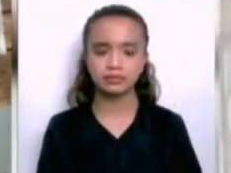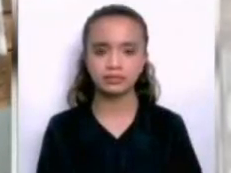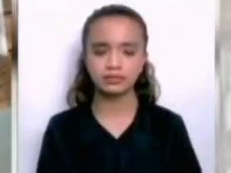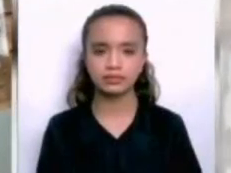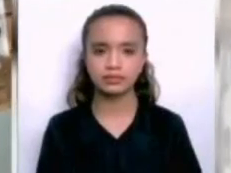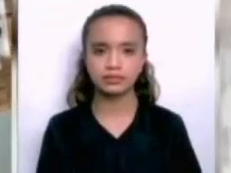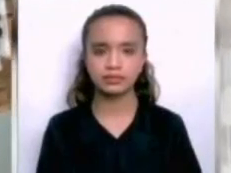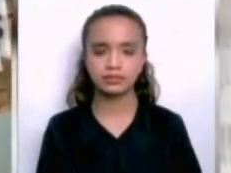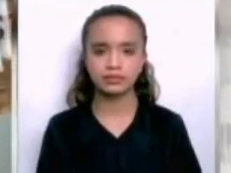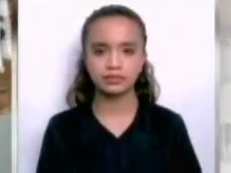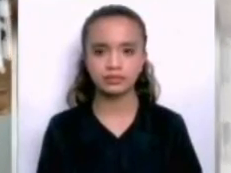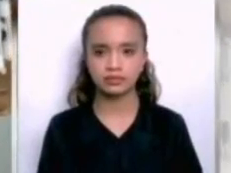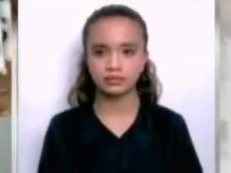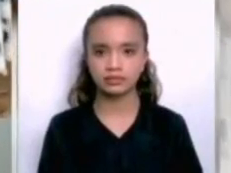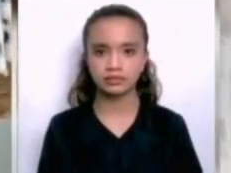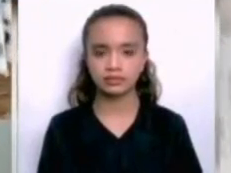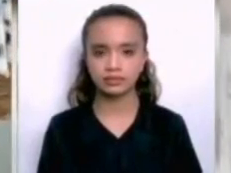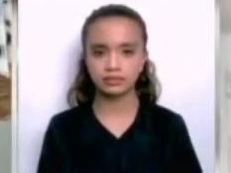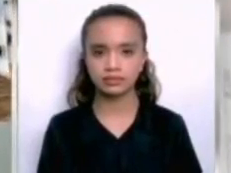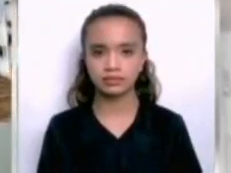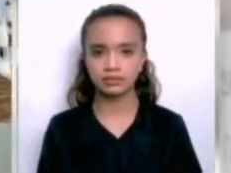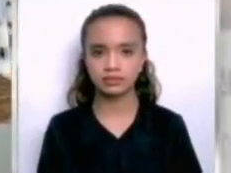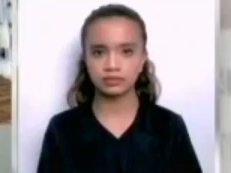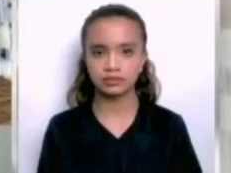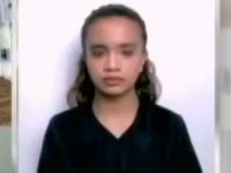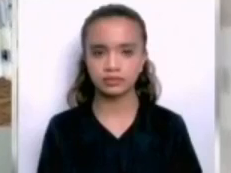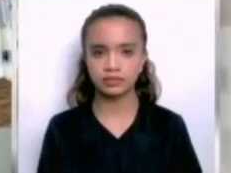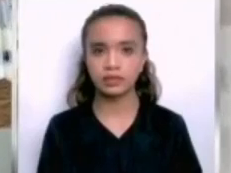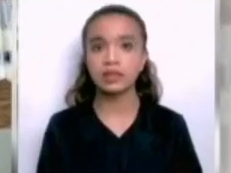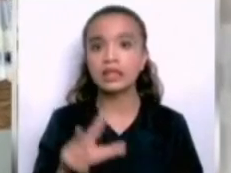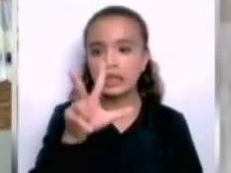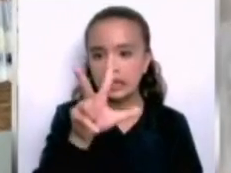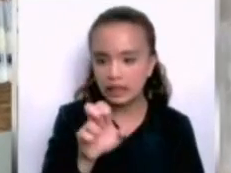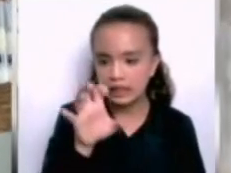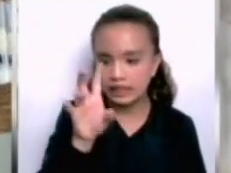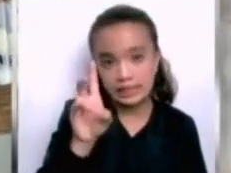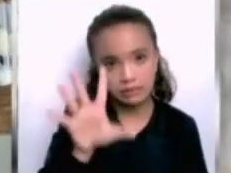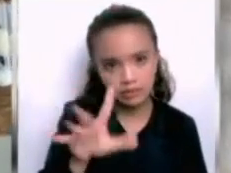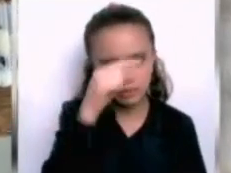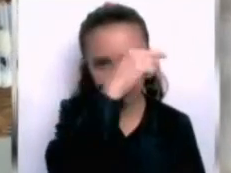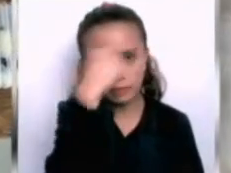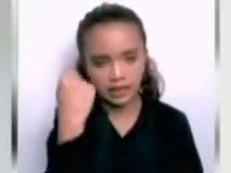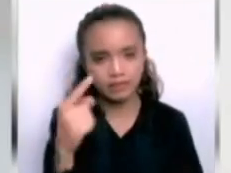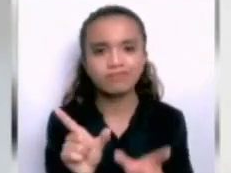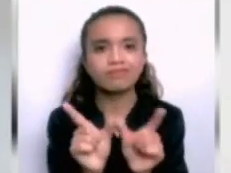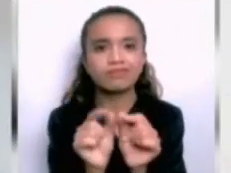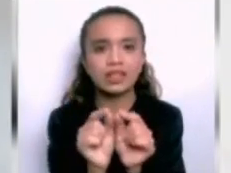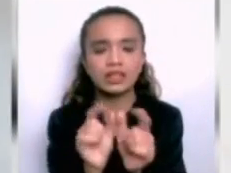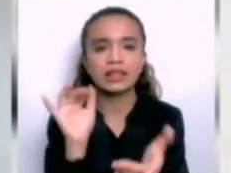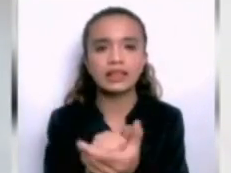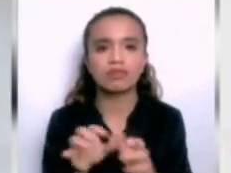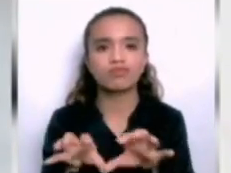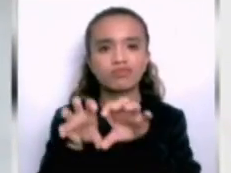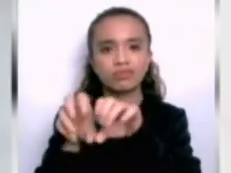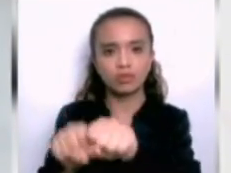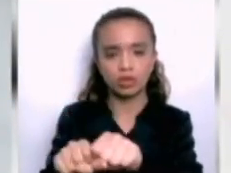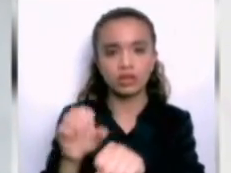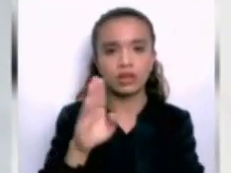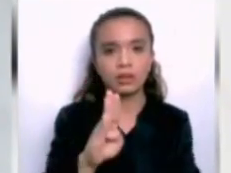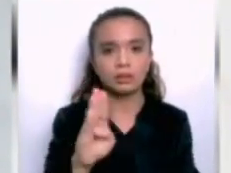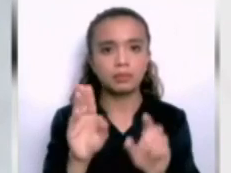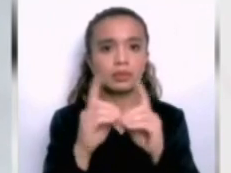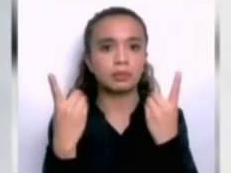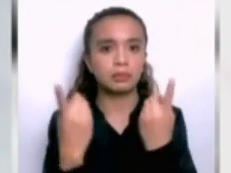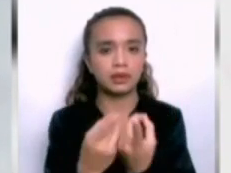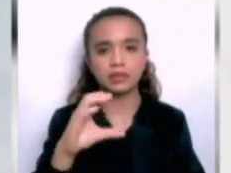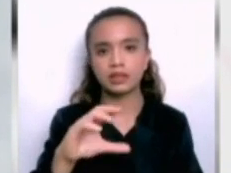veneration t at 75 smuggled na black ants ang naharang ng Bureau of Customs nakalagay ang mga buhay na langgam Sa mga